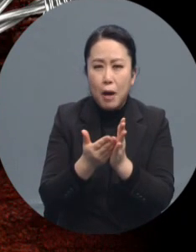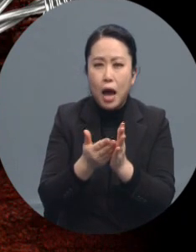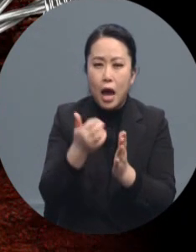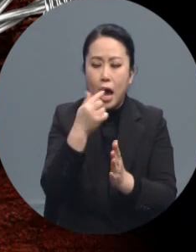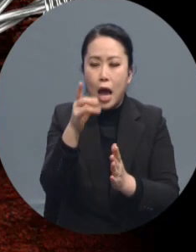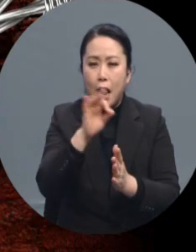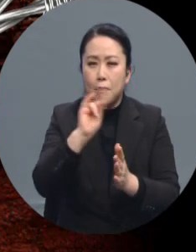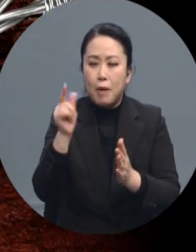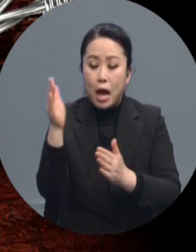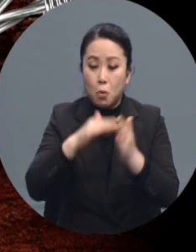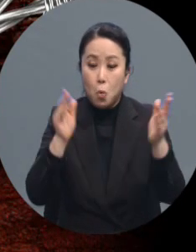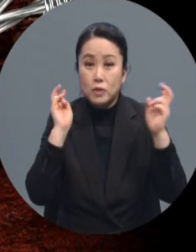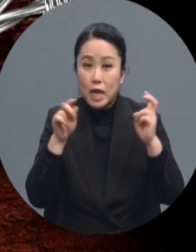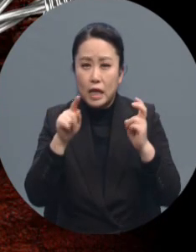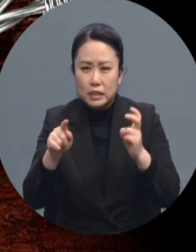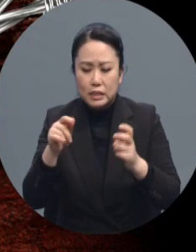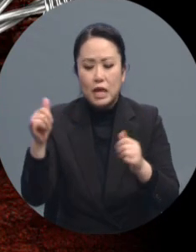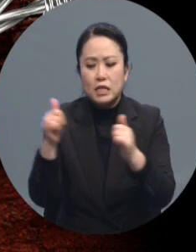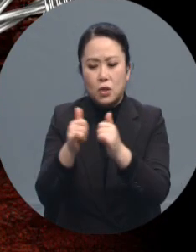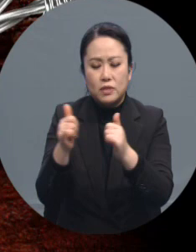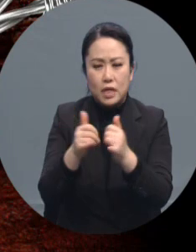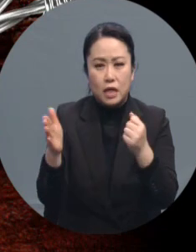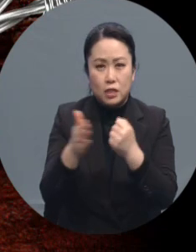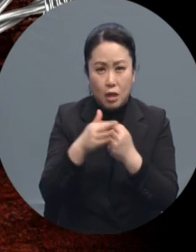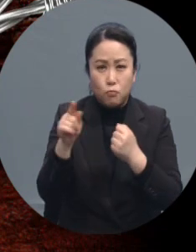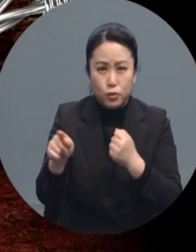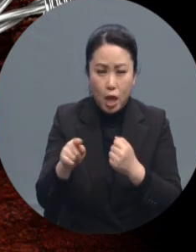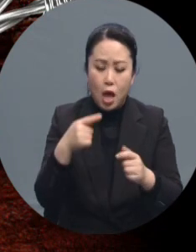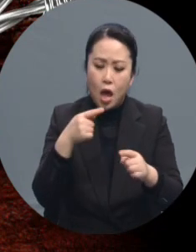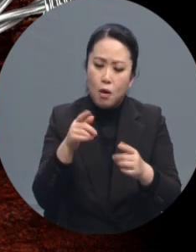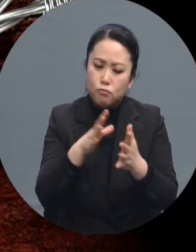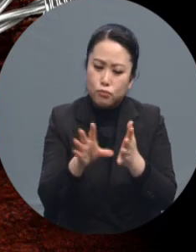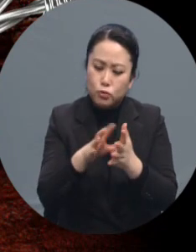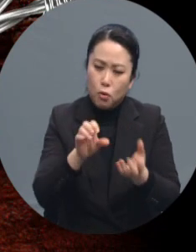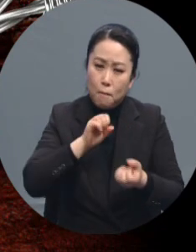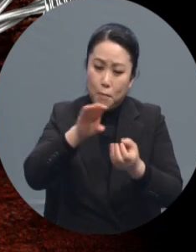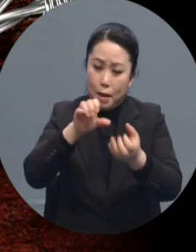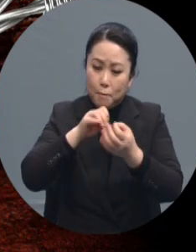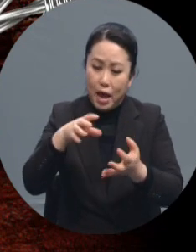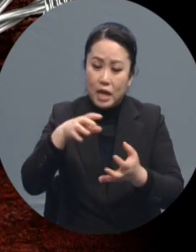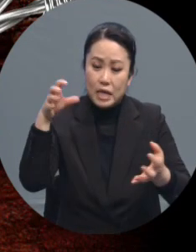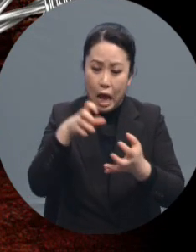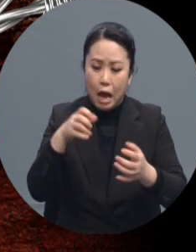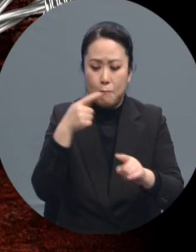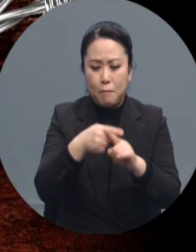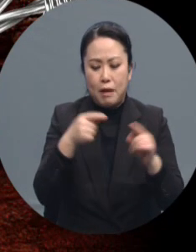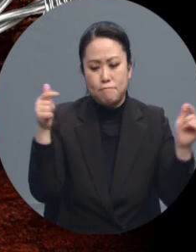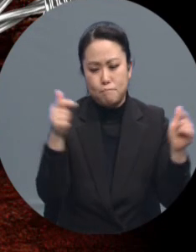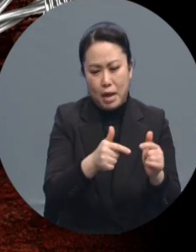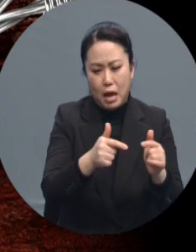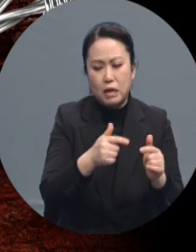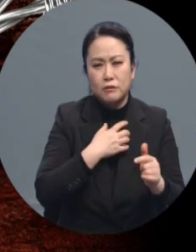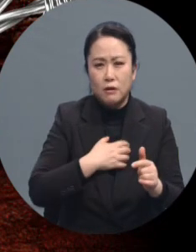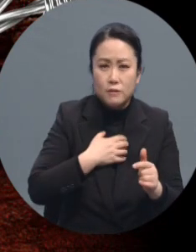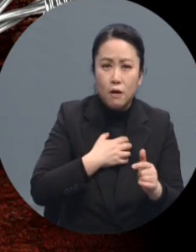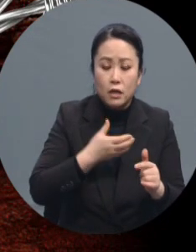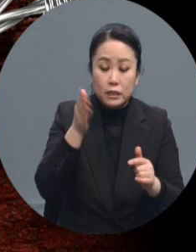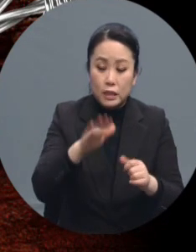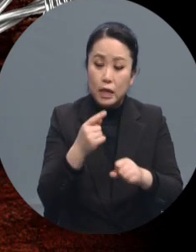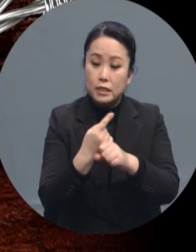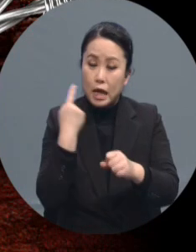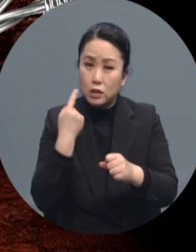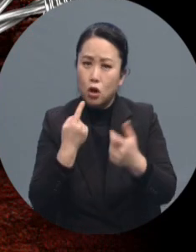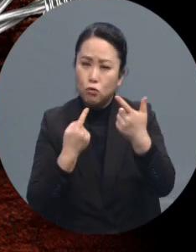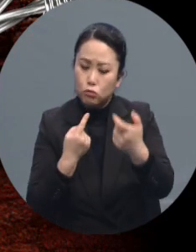여파로 물동량이 40만개로 반토막 이상 뚝 떨어질 걸로 전망했습니다 하지만 지난해 물량은 64만 개로